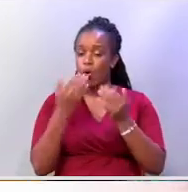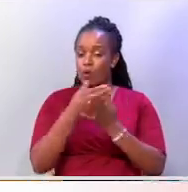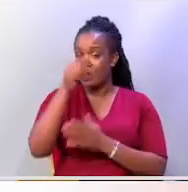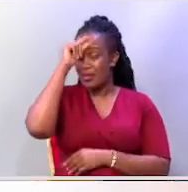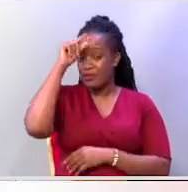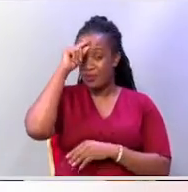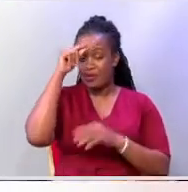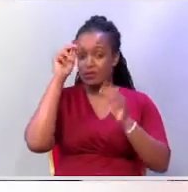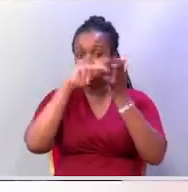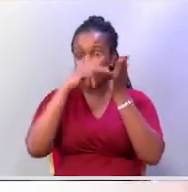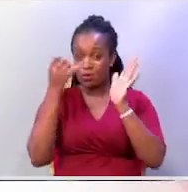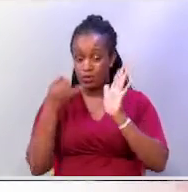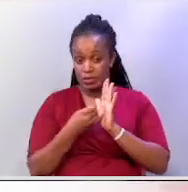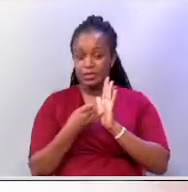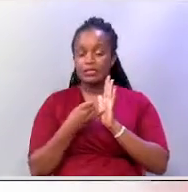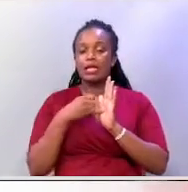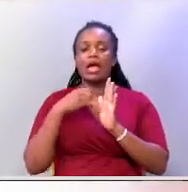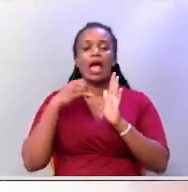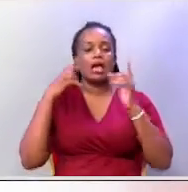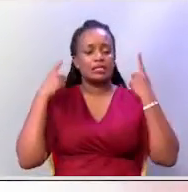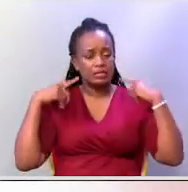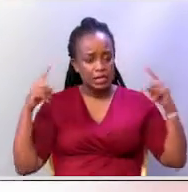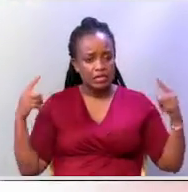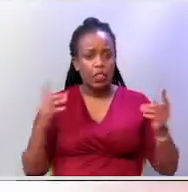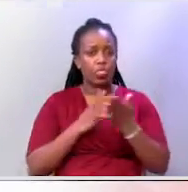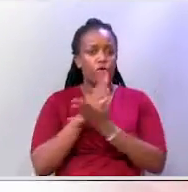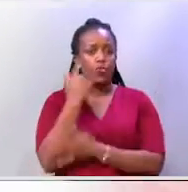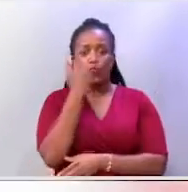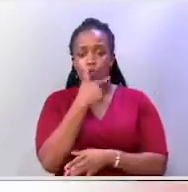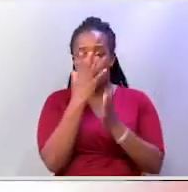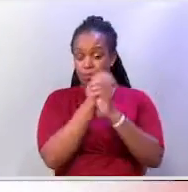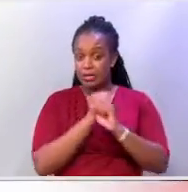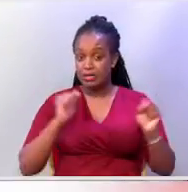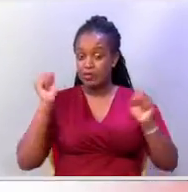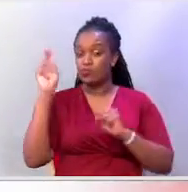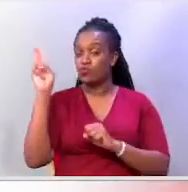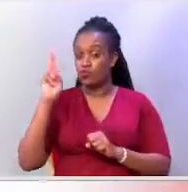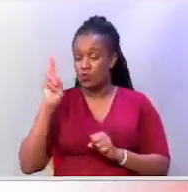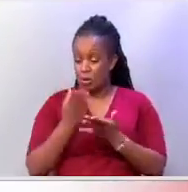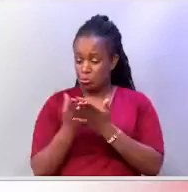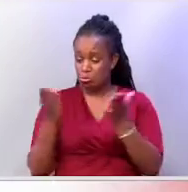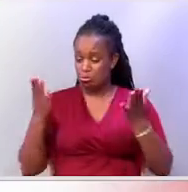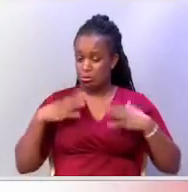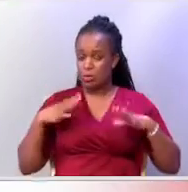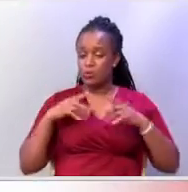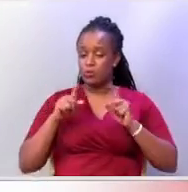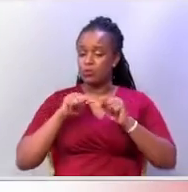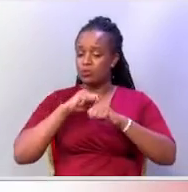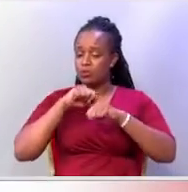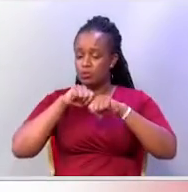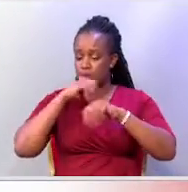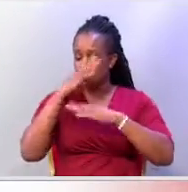are delivered by the head of state and as such his rivals should stop tarnishing his name and legacy.